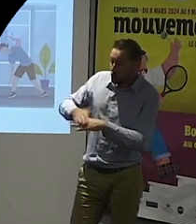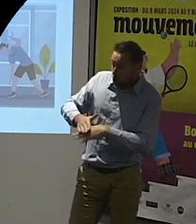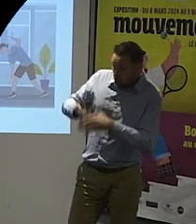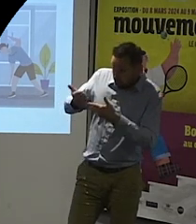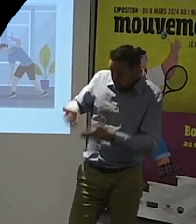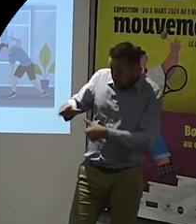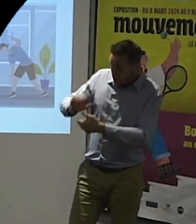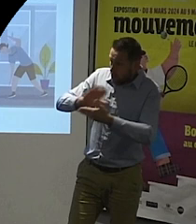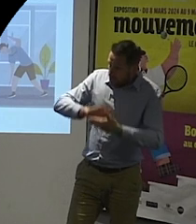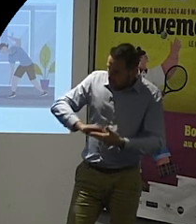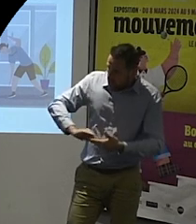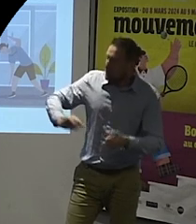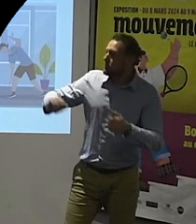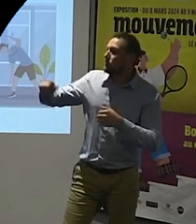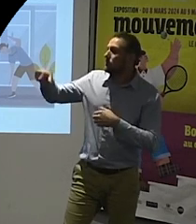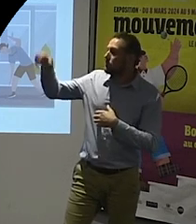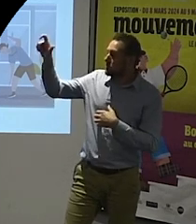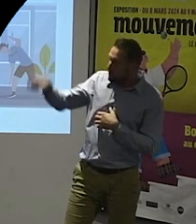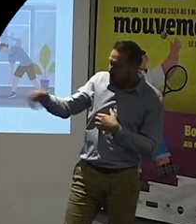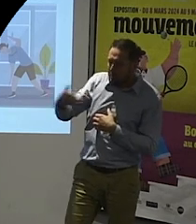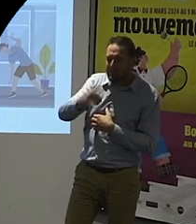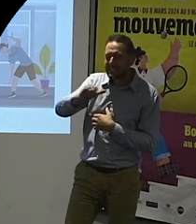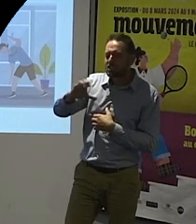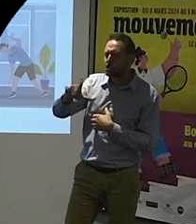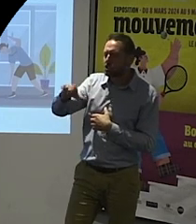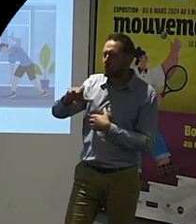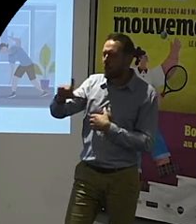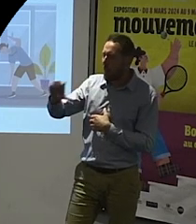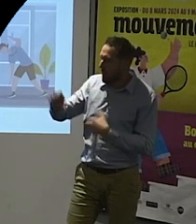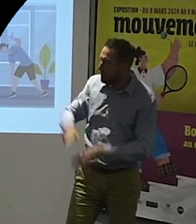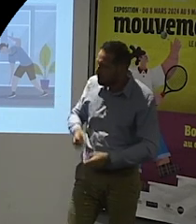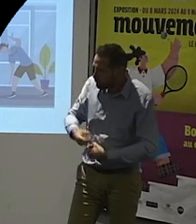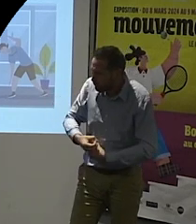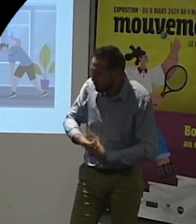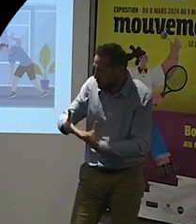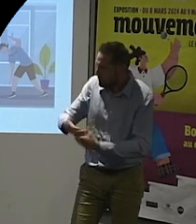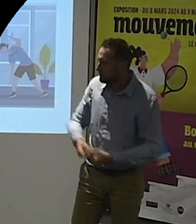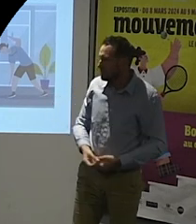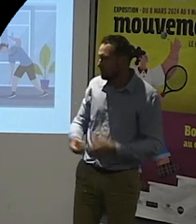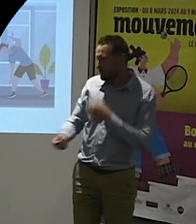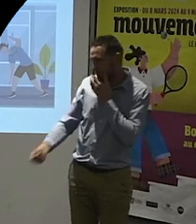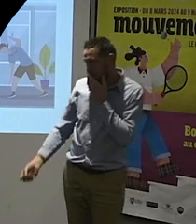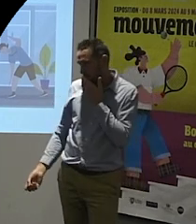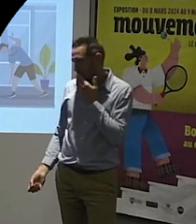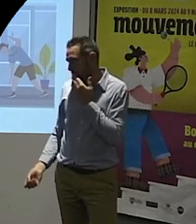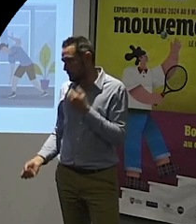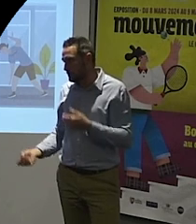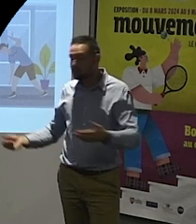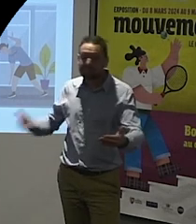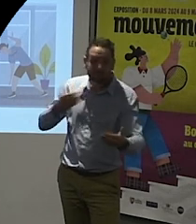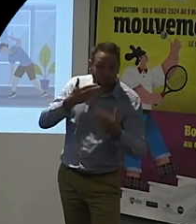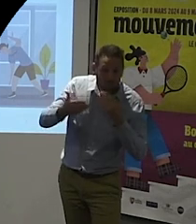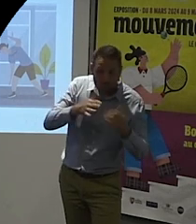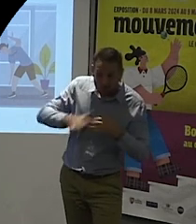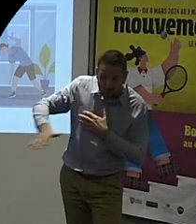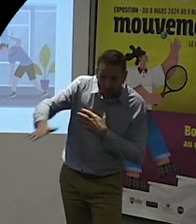laisser la parole à Michel. Est-ce que tu veux rattraper le micro? Merci. Bon, bonsoir à